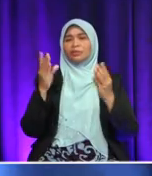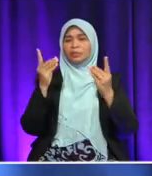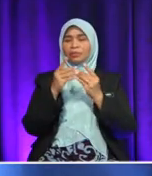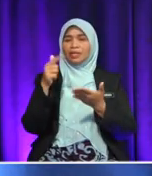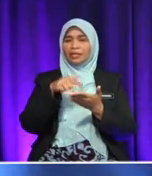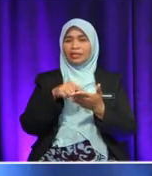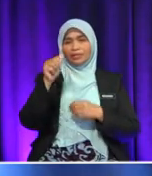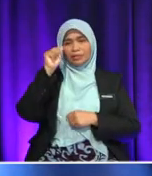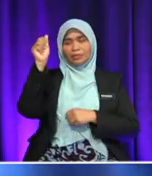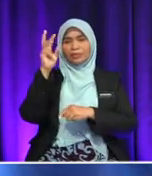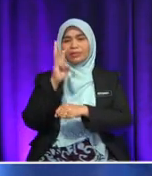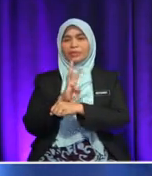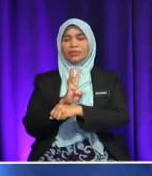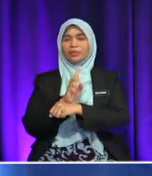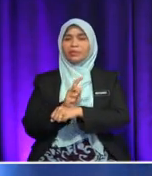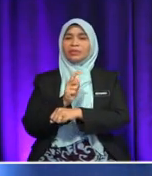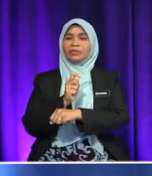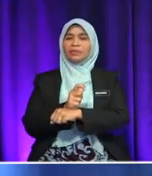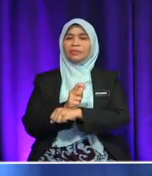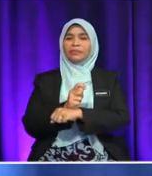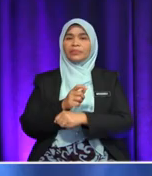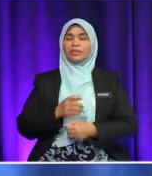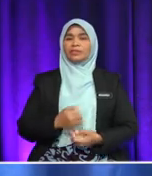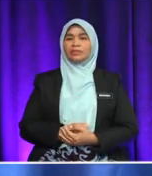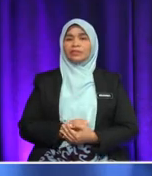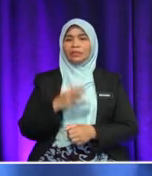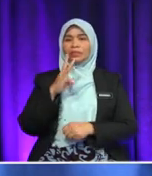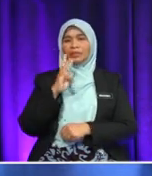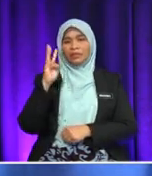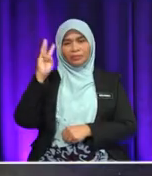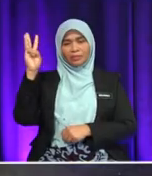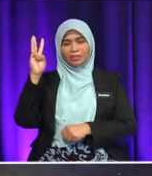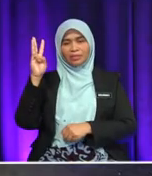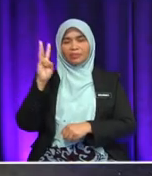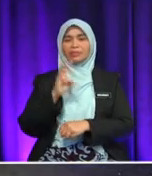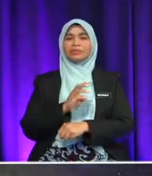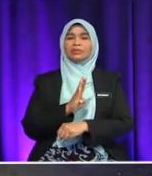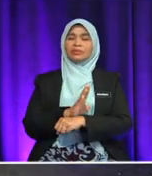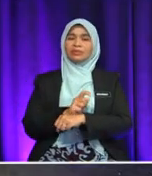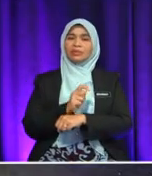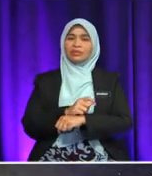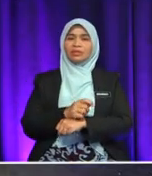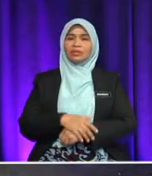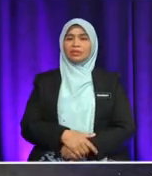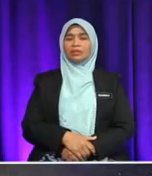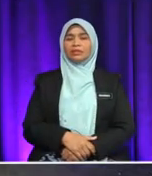Assalamualaikum warahmatullahi wabarakatuh Waalaikumsalam warahmatullahi wabarakatuh